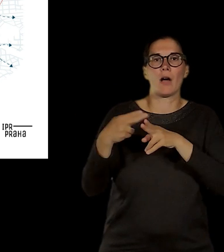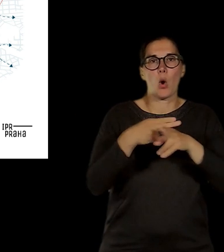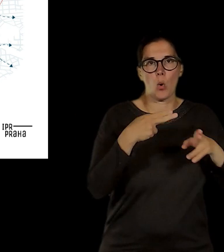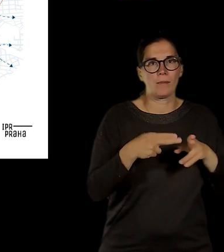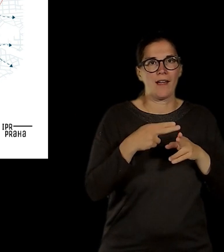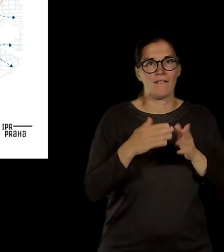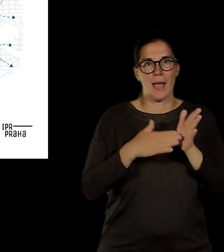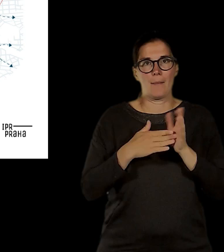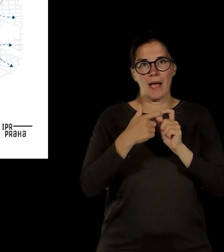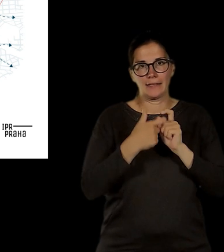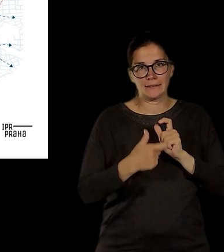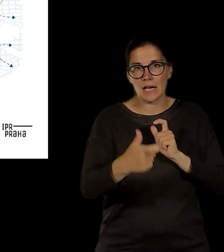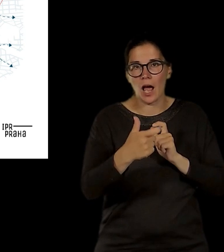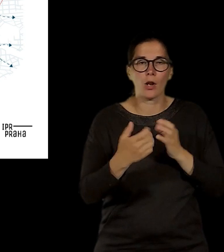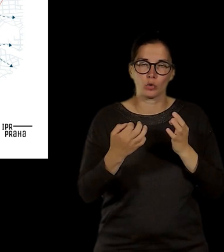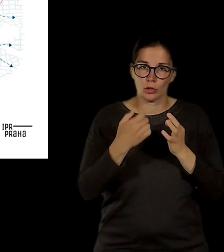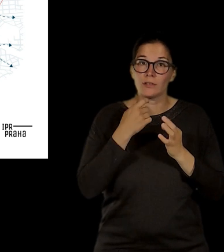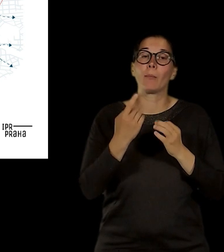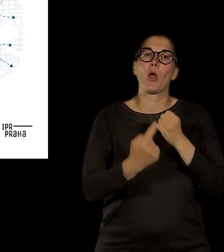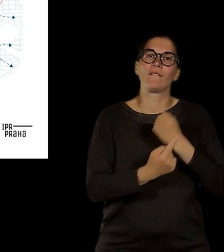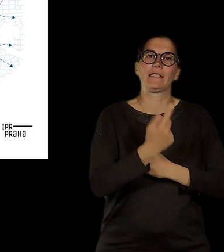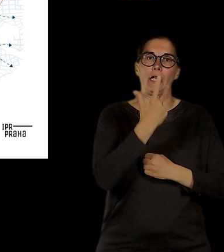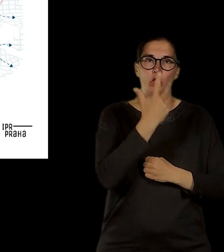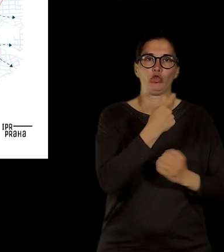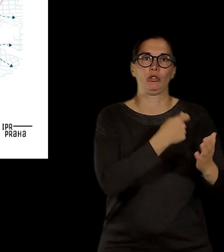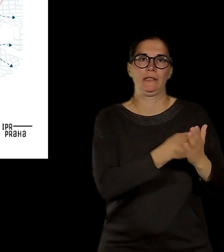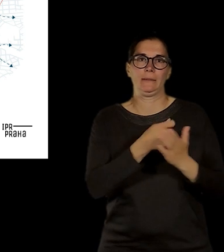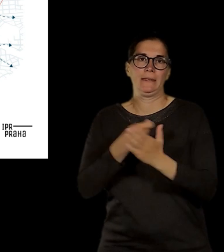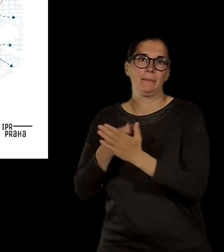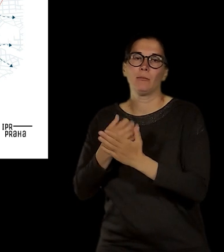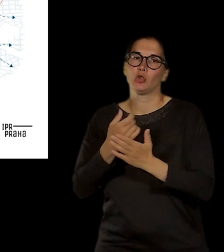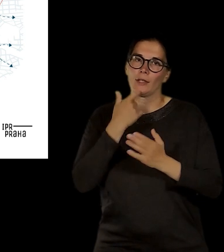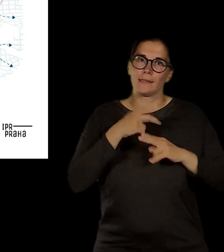byly tři principy, jakým způsobem s magistrálou pracovat.